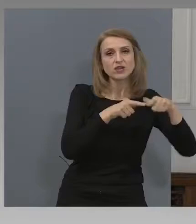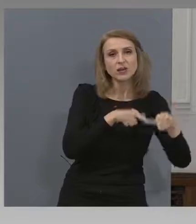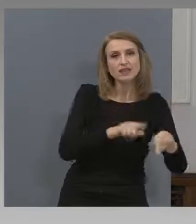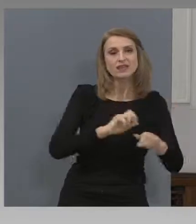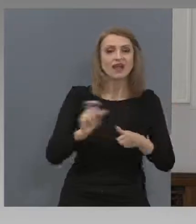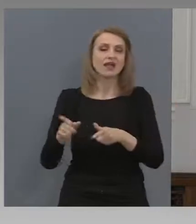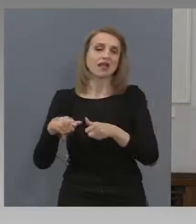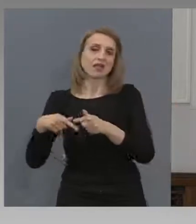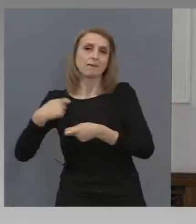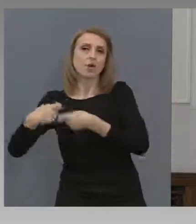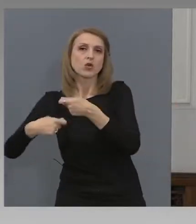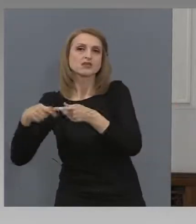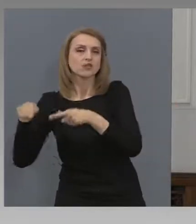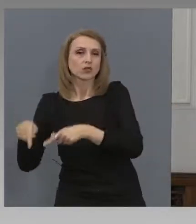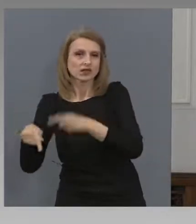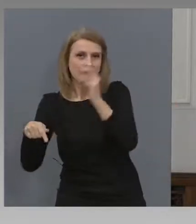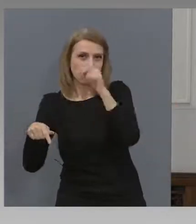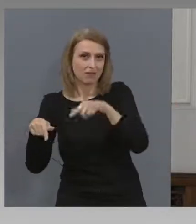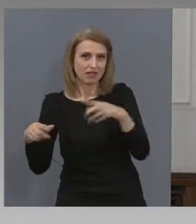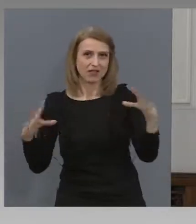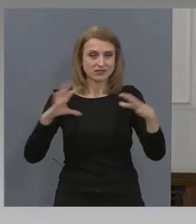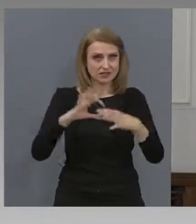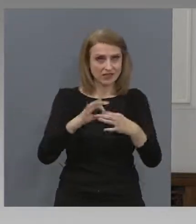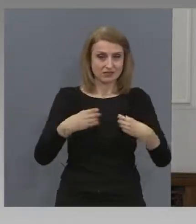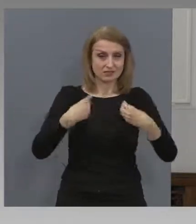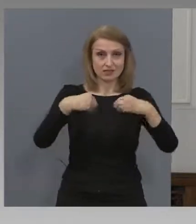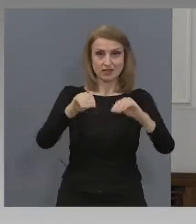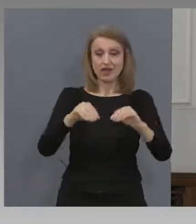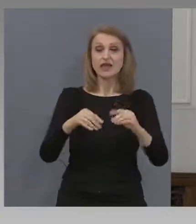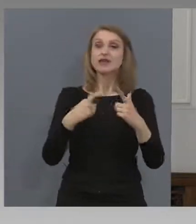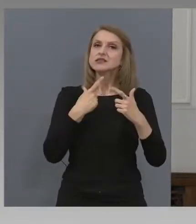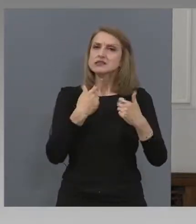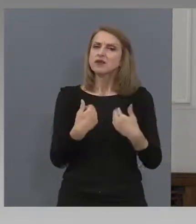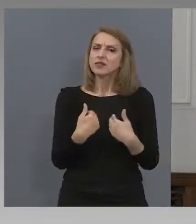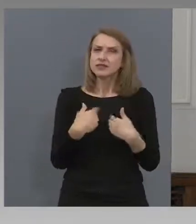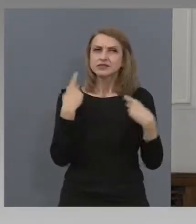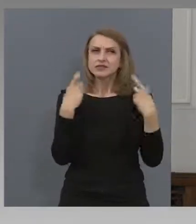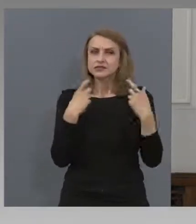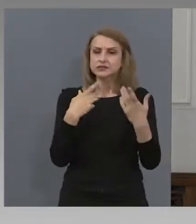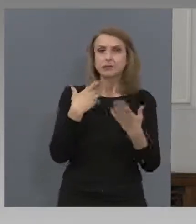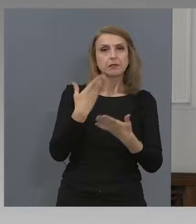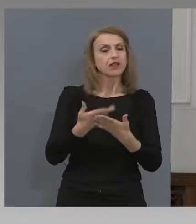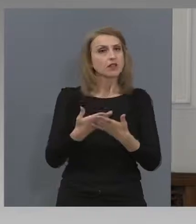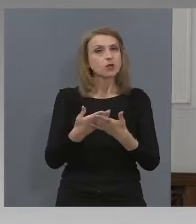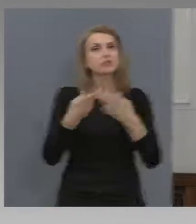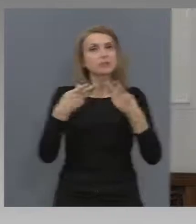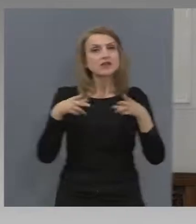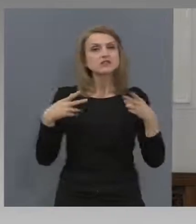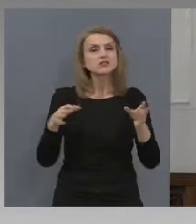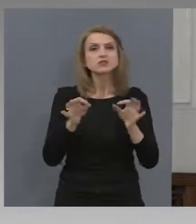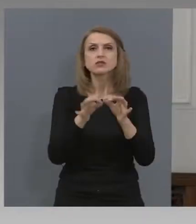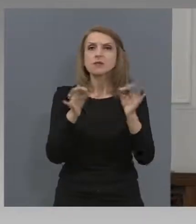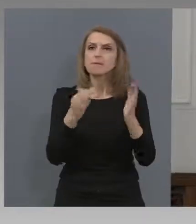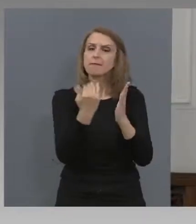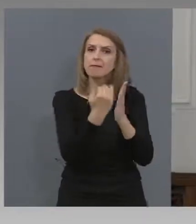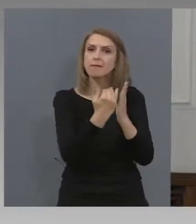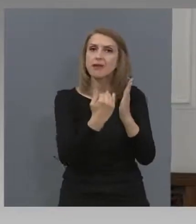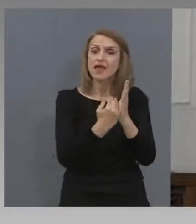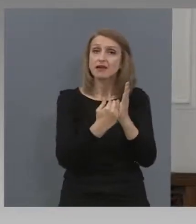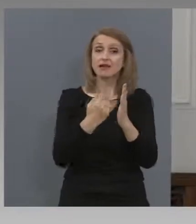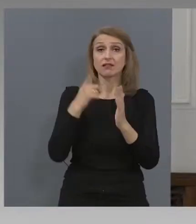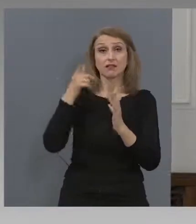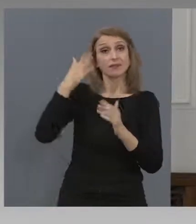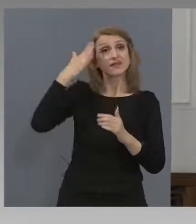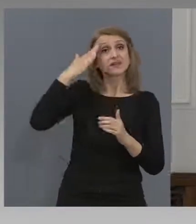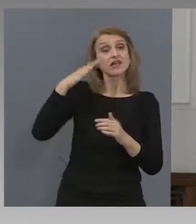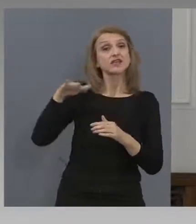мисли се обединихме около такива работещи мерки, които ще предоставим буквално незабавно на Министерство на земеделието, както